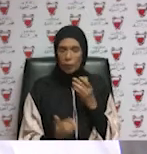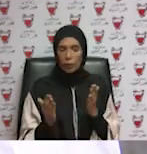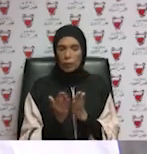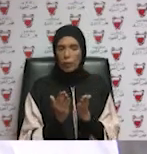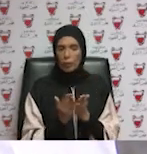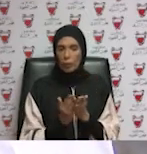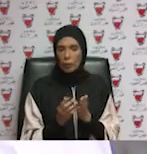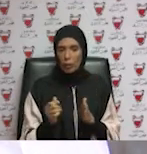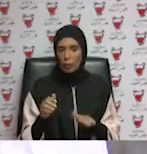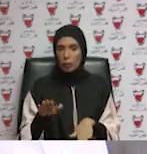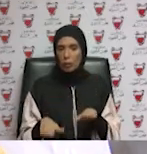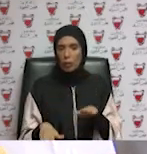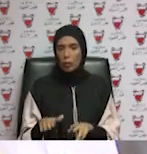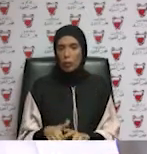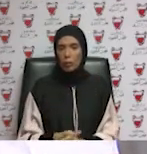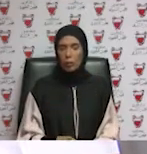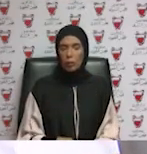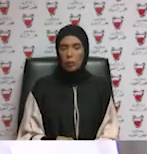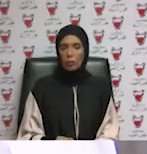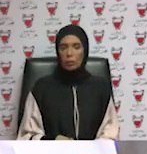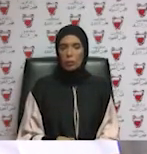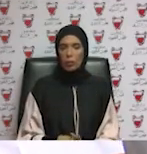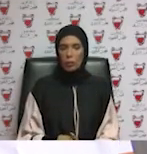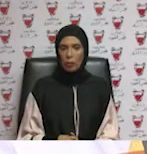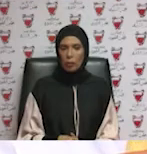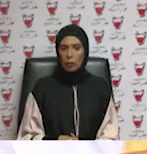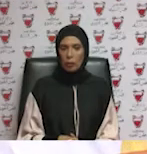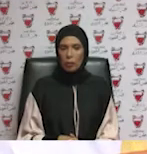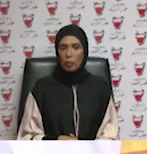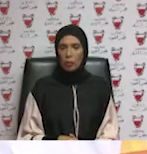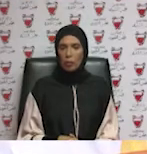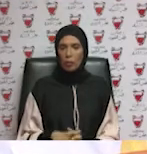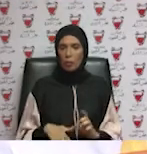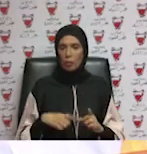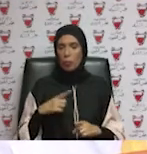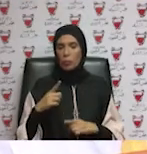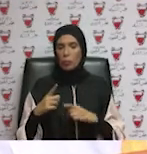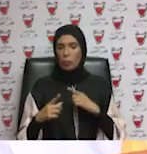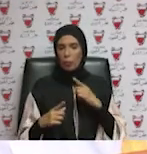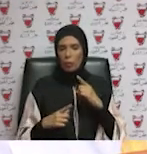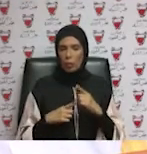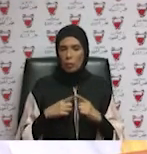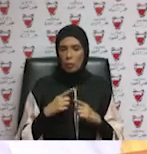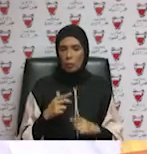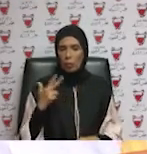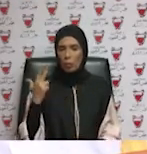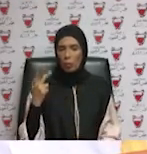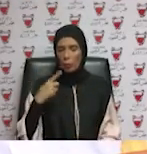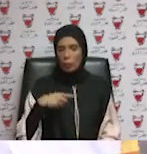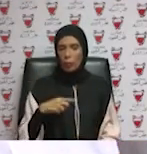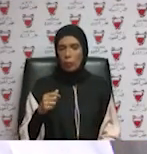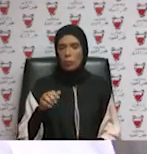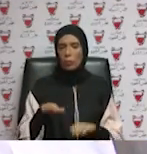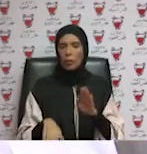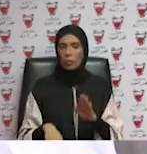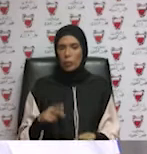الميزانية ودرسناها، وإنما في نفس الوقت إحنا عندنا موجود لازال دخلنا وطبقنا ميزانية 2018، دخلنا